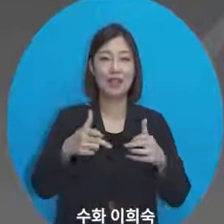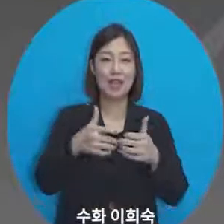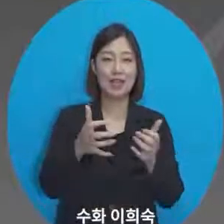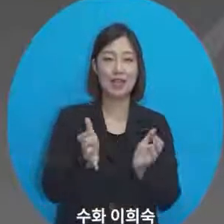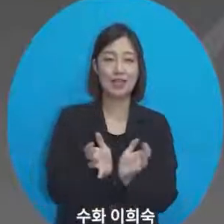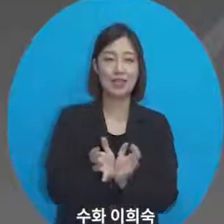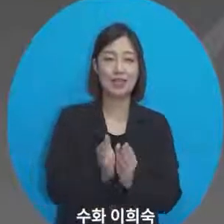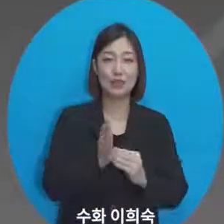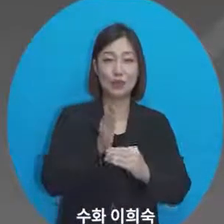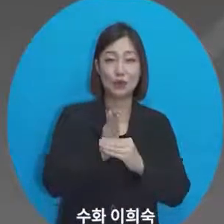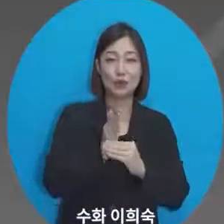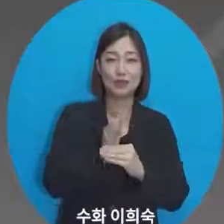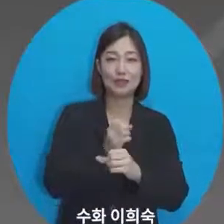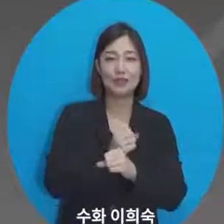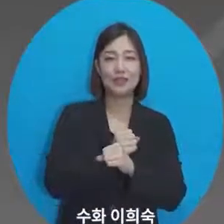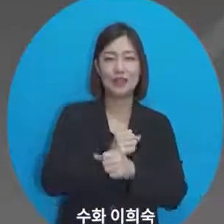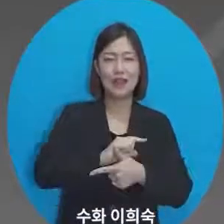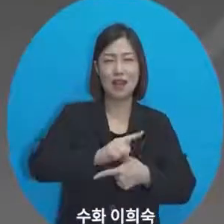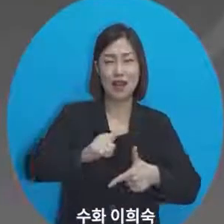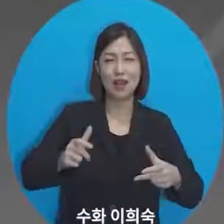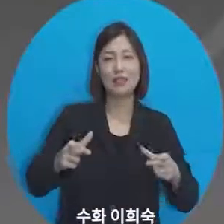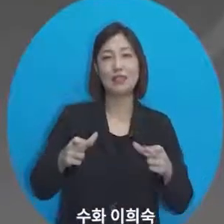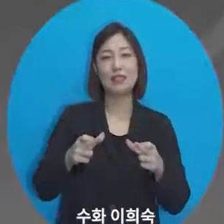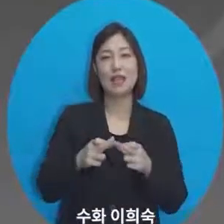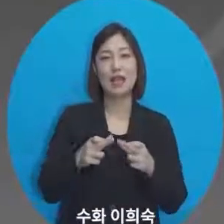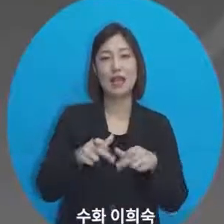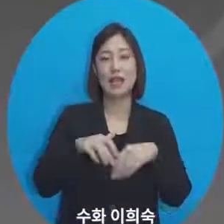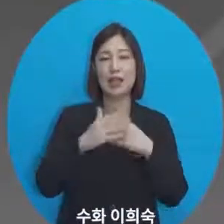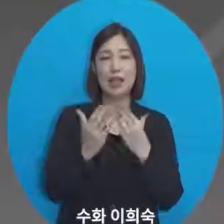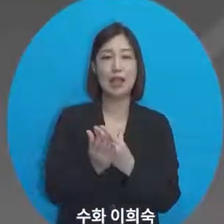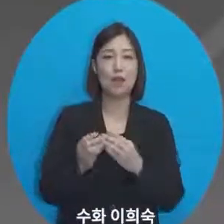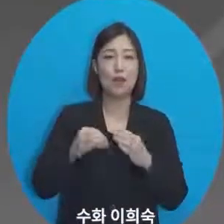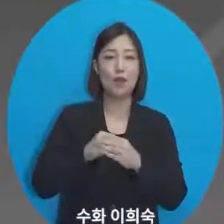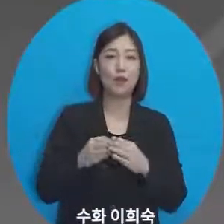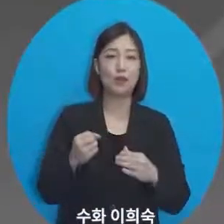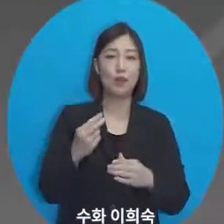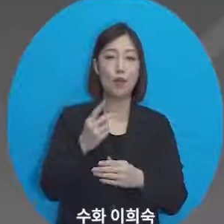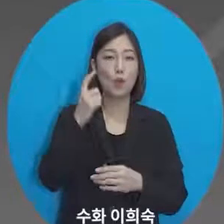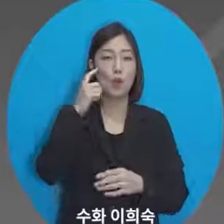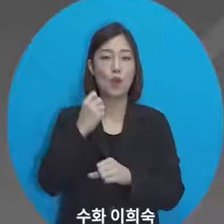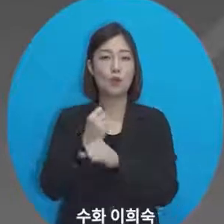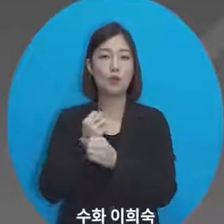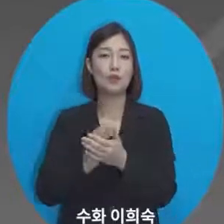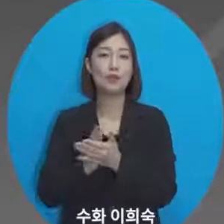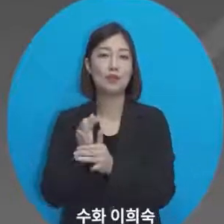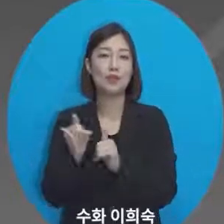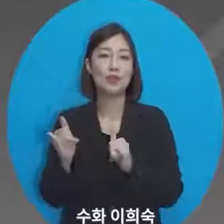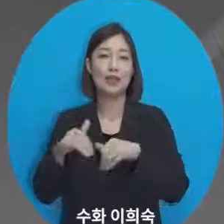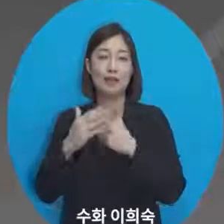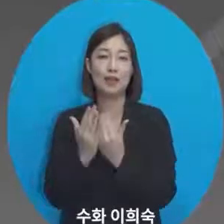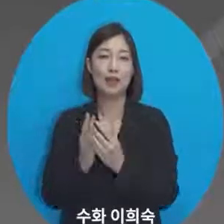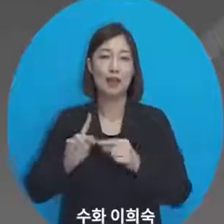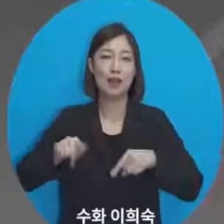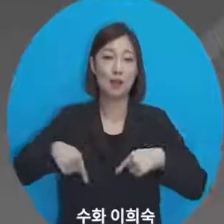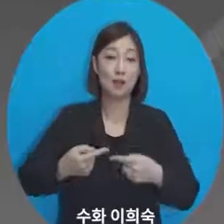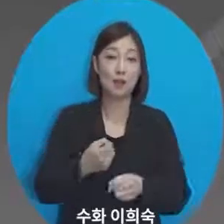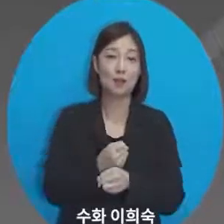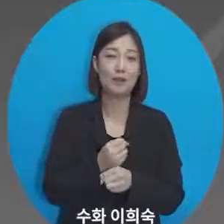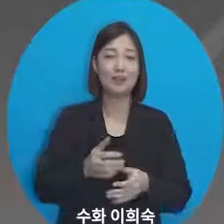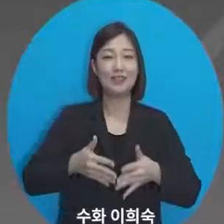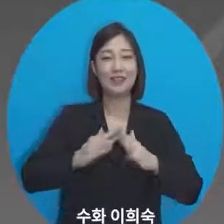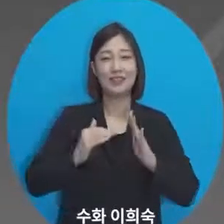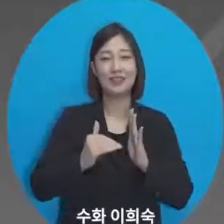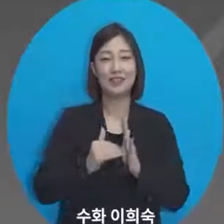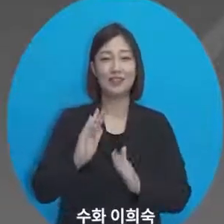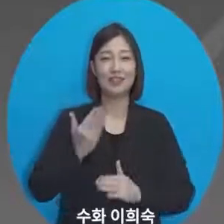중심이 되어서 다양한 장애 유형 그리고 전문가들의 의견을 청취를 하여서 시공을 하였습니다.